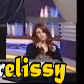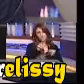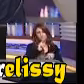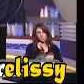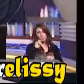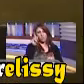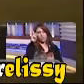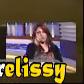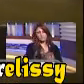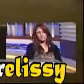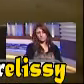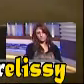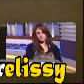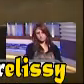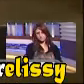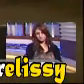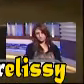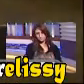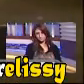تاني.